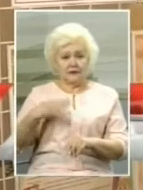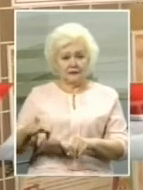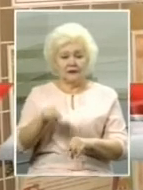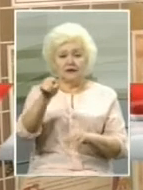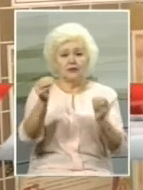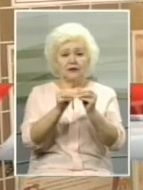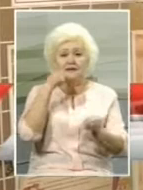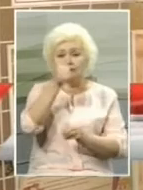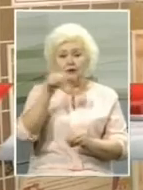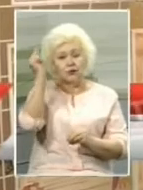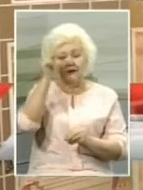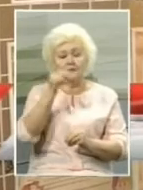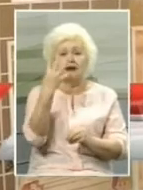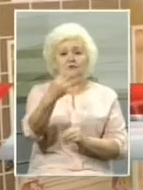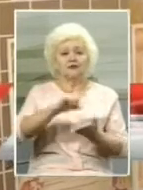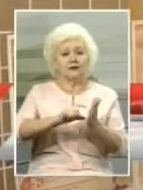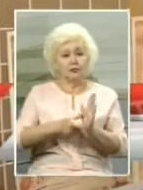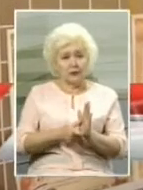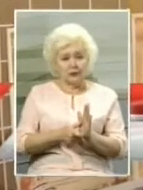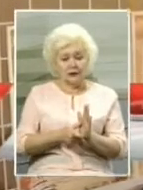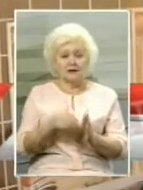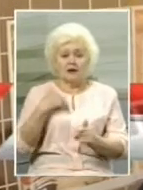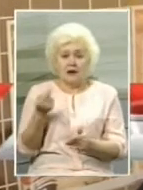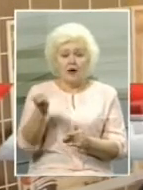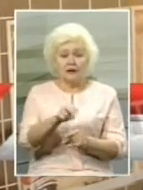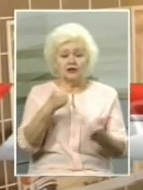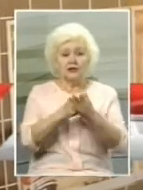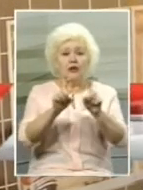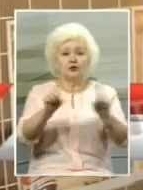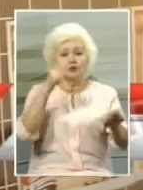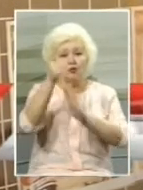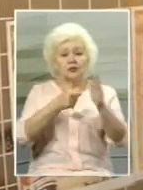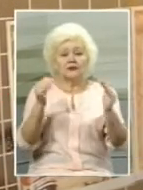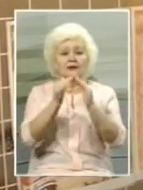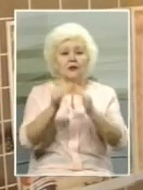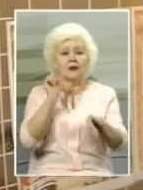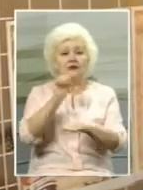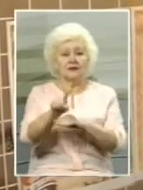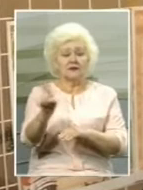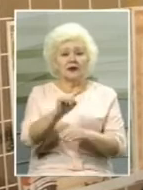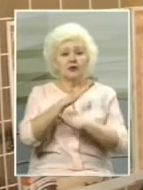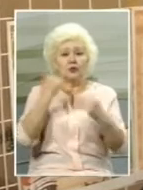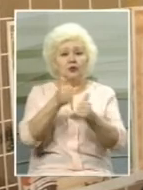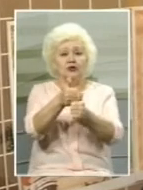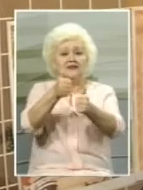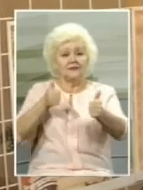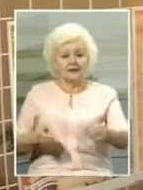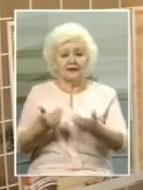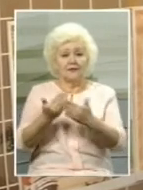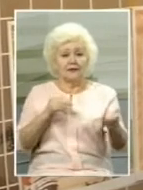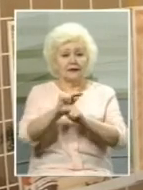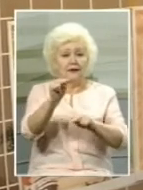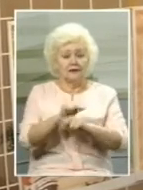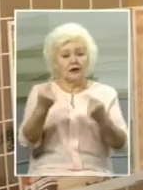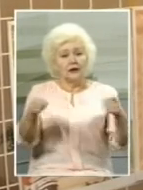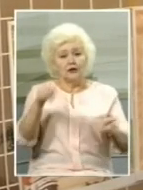Йому 10 років, він навчається в 4 класі. Я прийшла до школи дізнатися домашнє завдання, бо не хочеться відставати від навчання